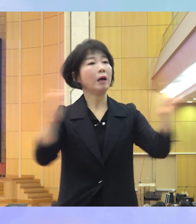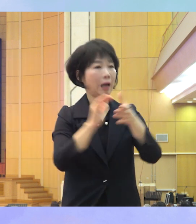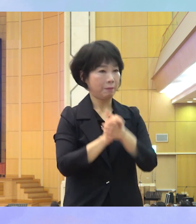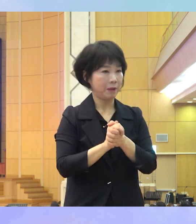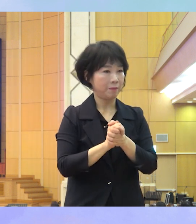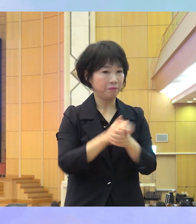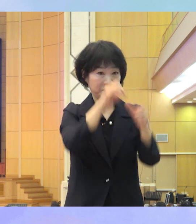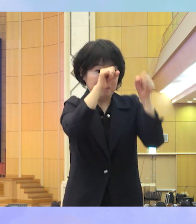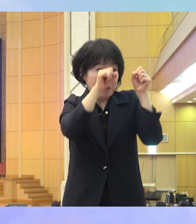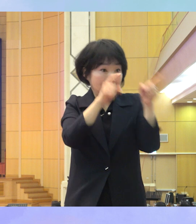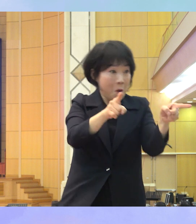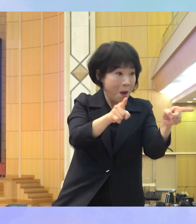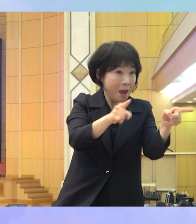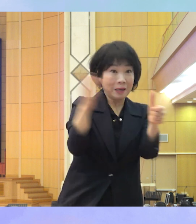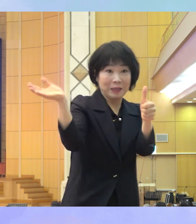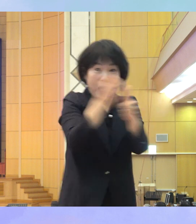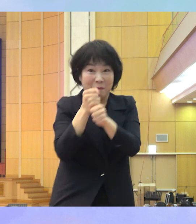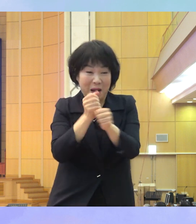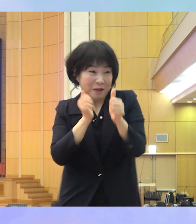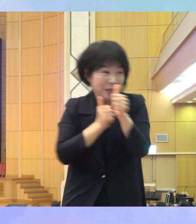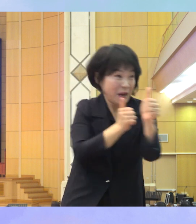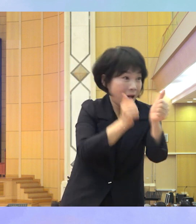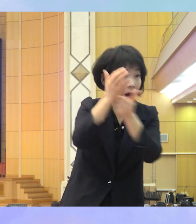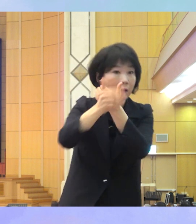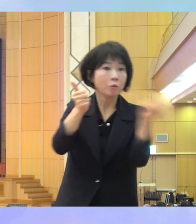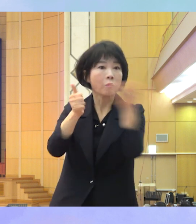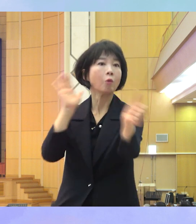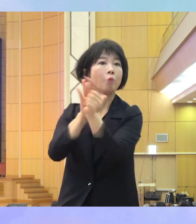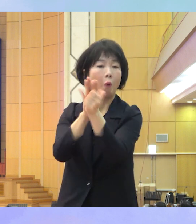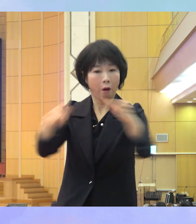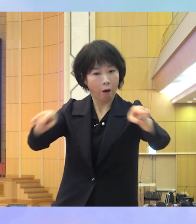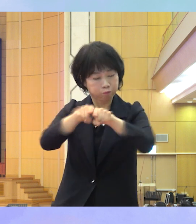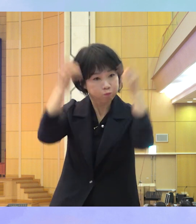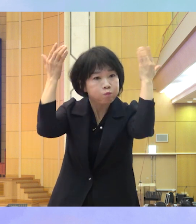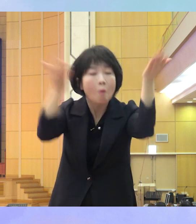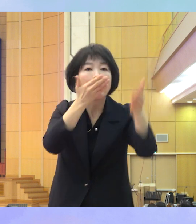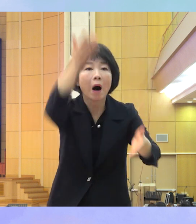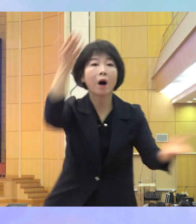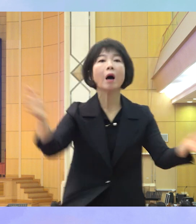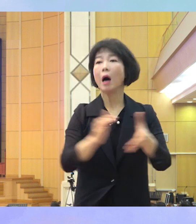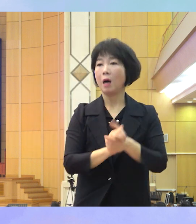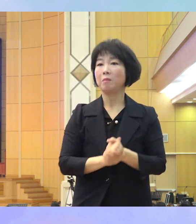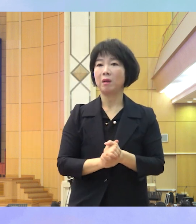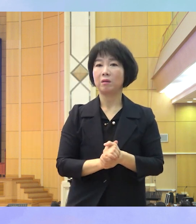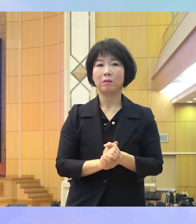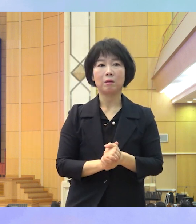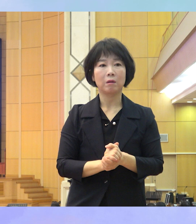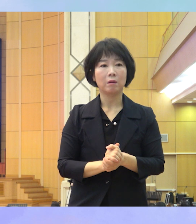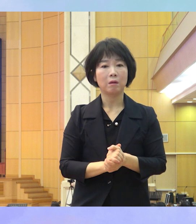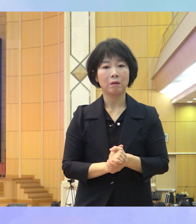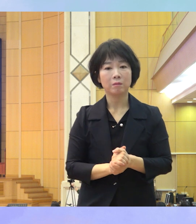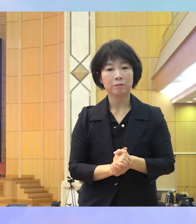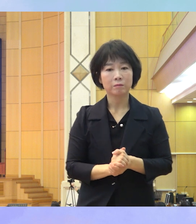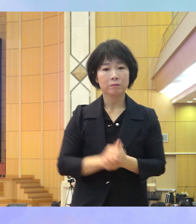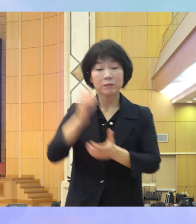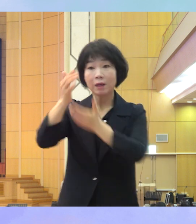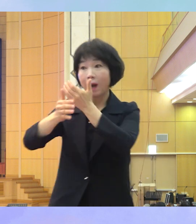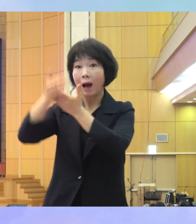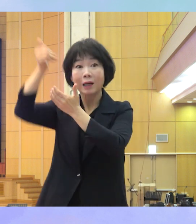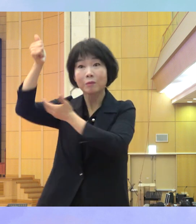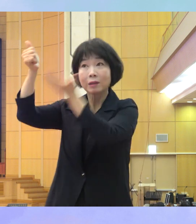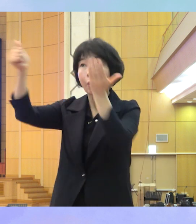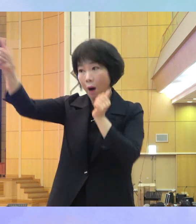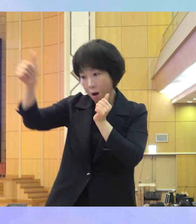그런 사람에게 하나님이 너와 함께 하시느니라. 할렐루야. 하나님이 함께만